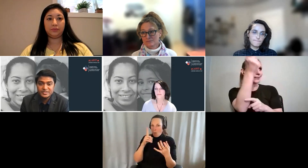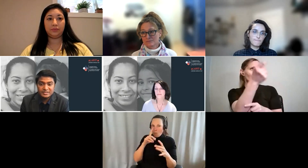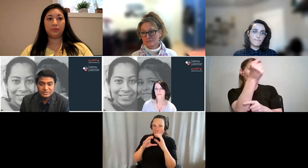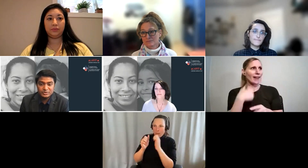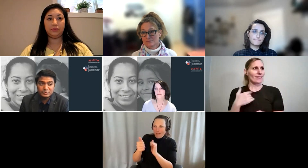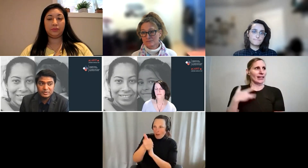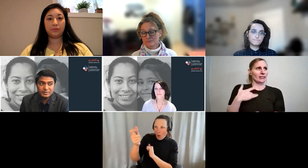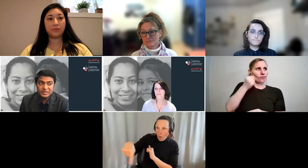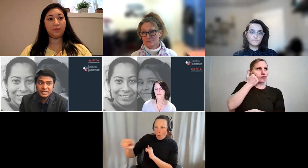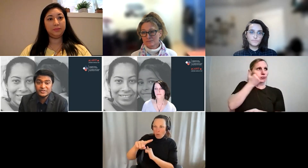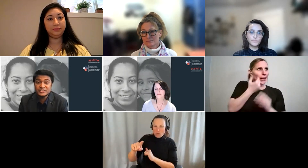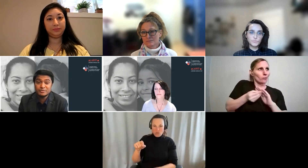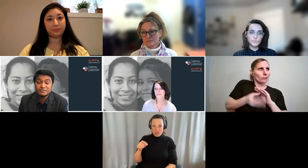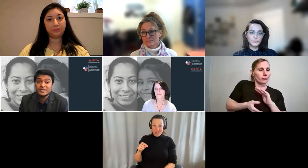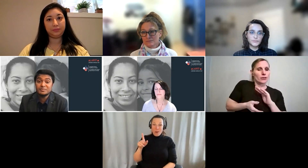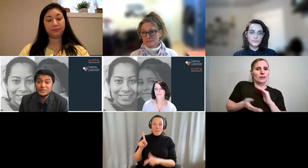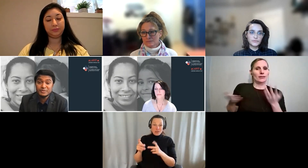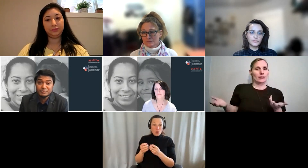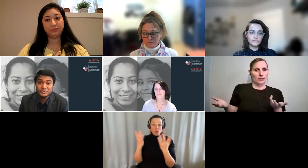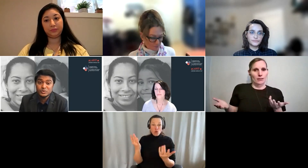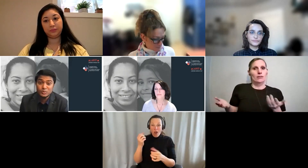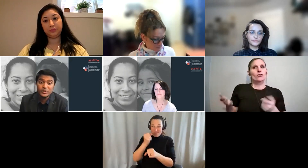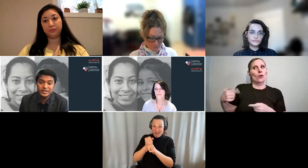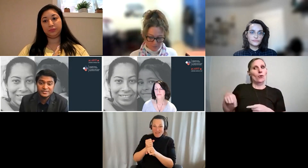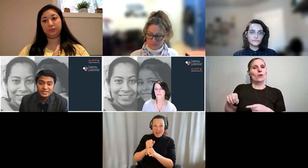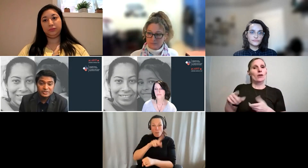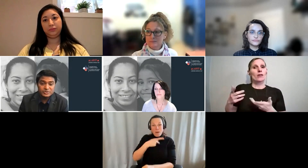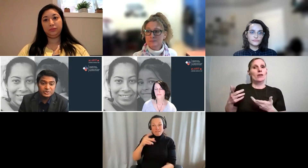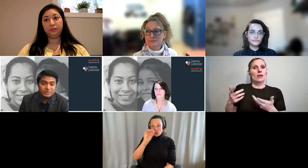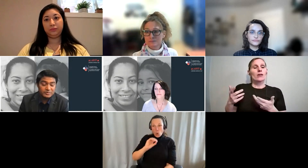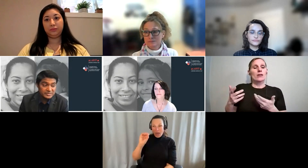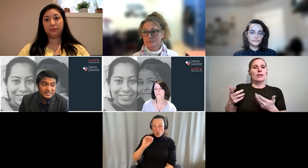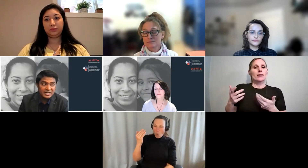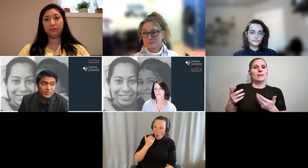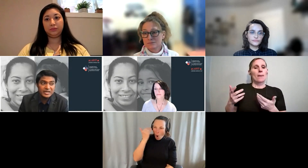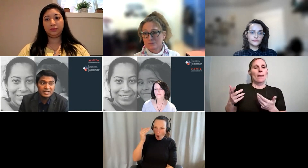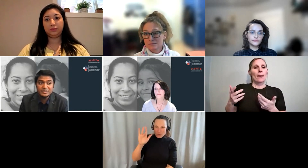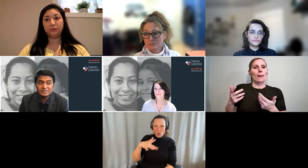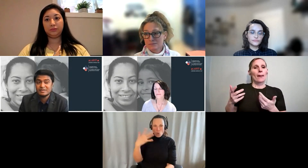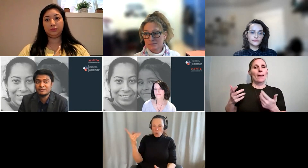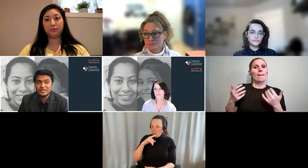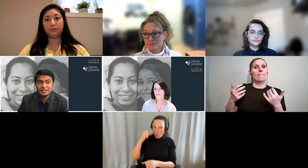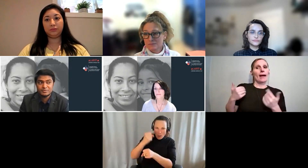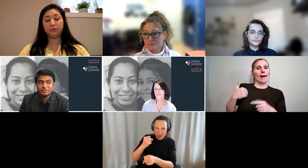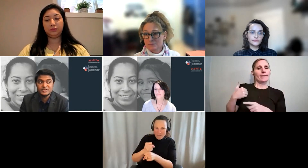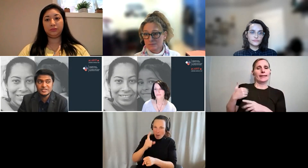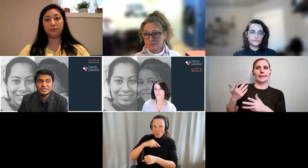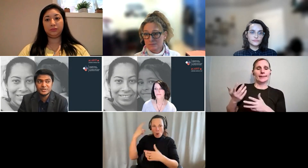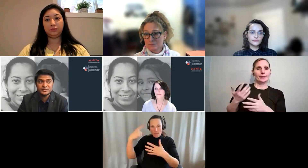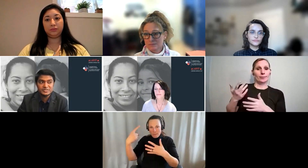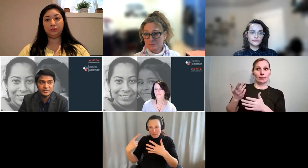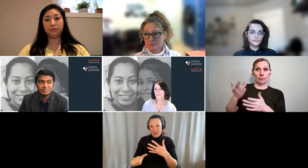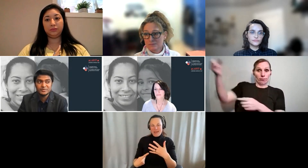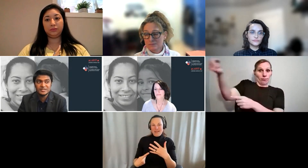de travailler en Ontario. Et donc, ils ont honte des membres de la communauté. Et donc, maintenant, d'avoir